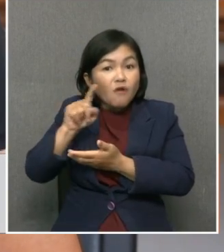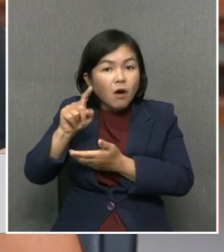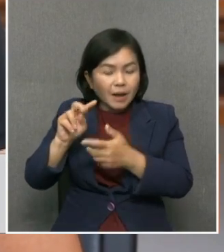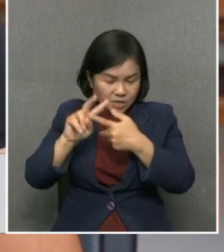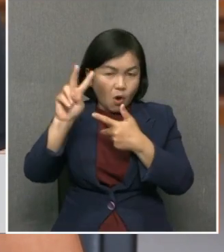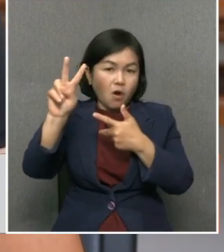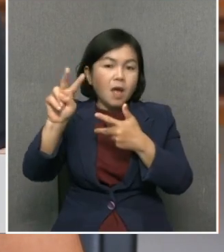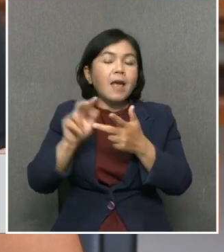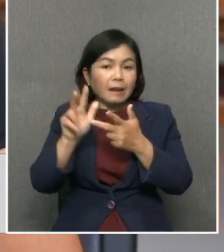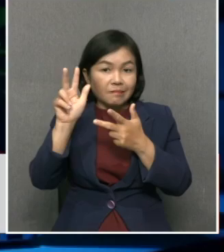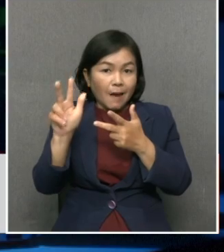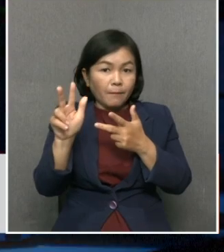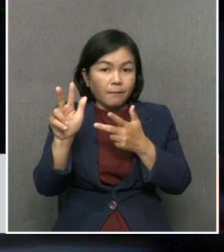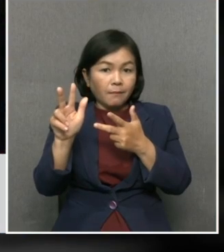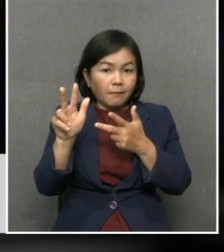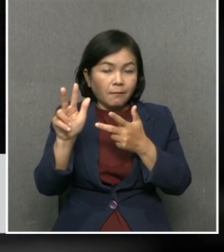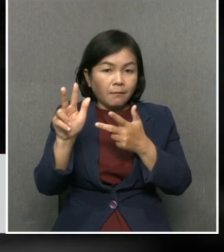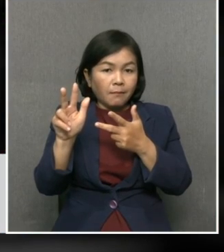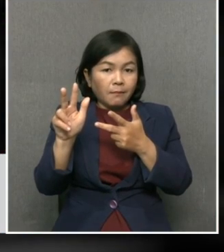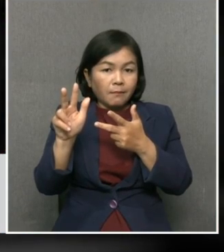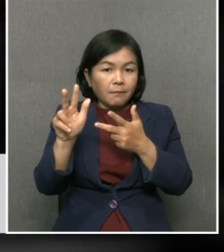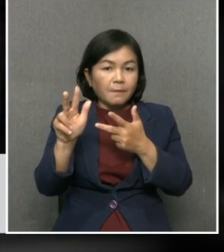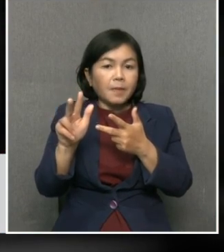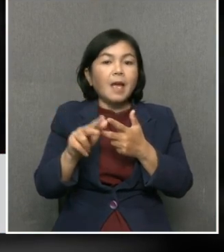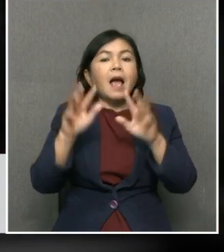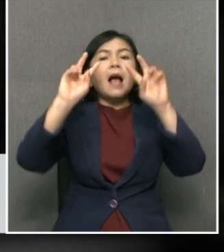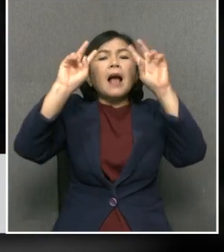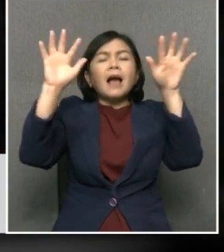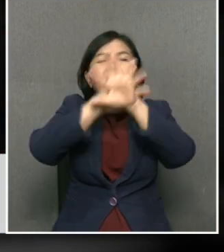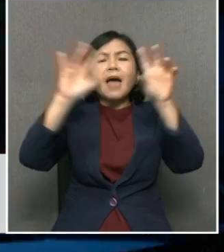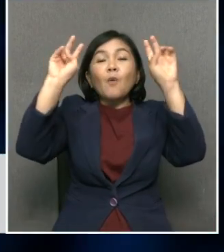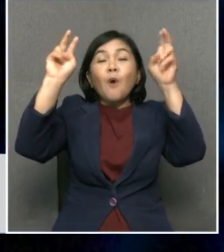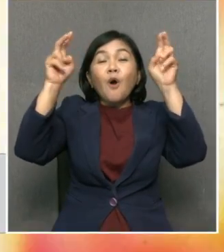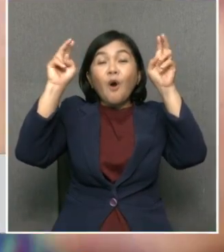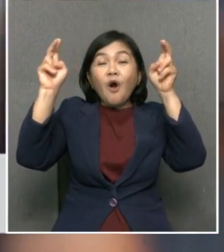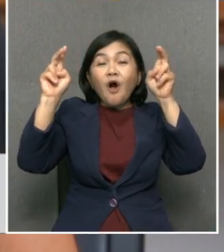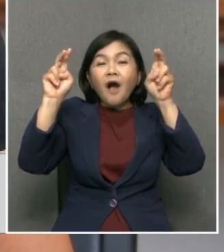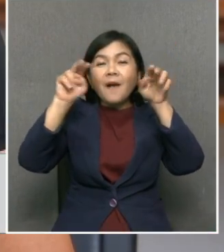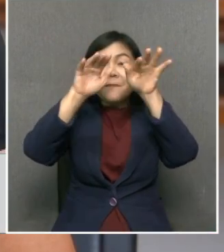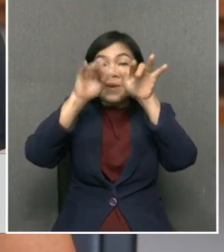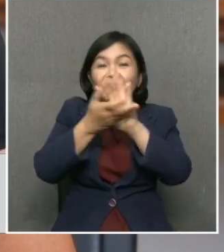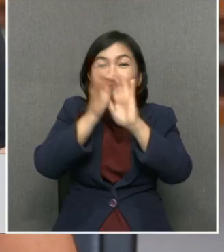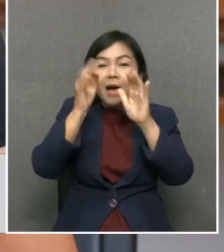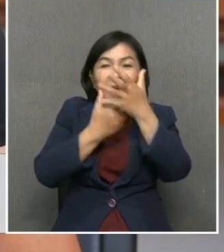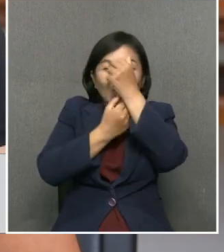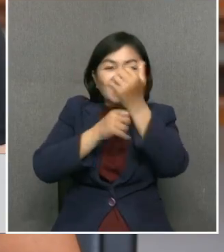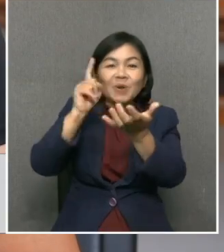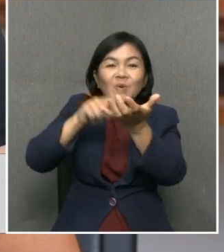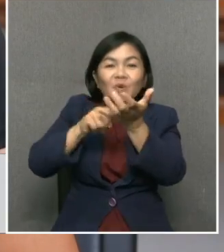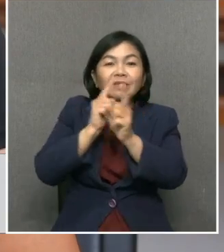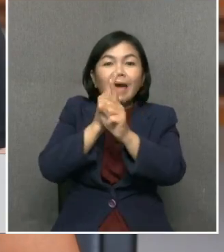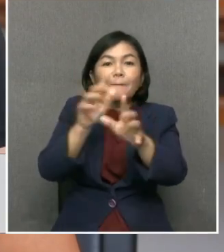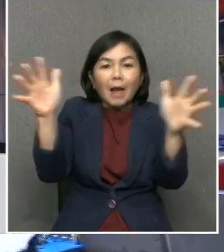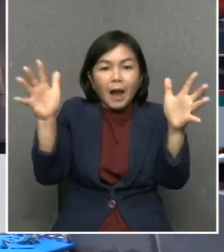2ส่วนอย่างที่ 3เนี่ยก็คือทำ Contentขึ้นมาเพื่อหวังยอดวิวอโฆษกกองบัญชาการตำรวจสอบ